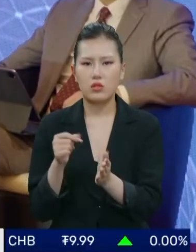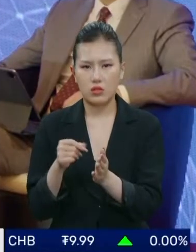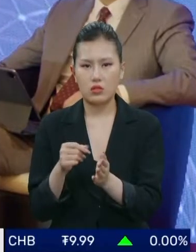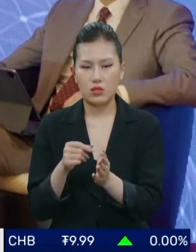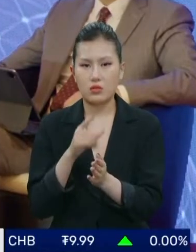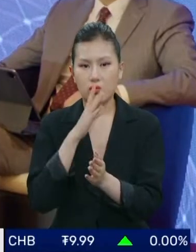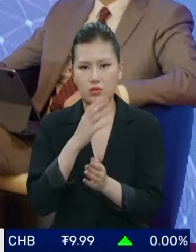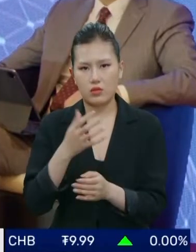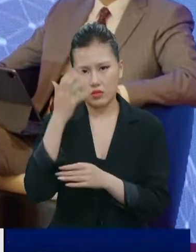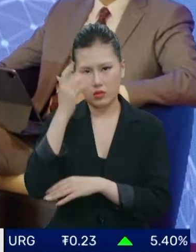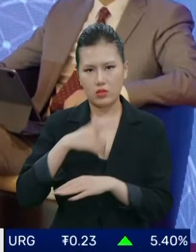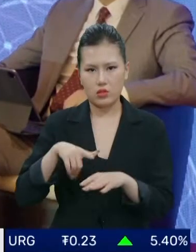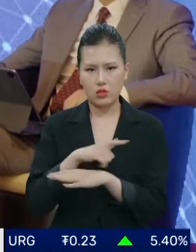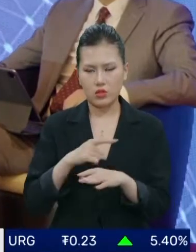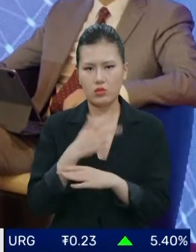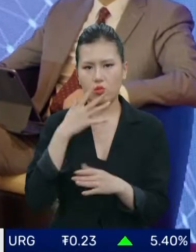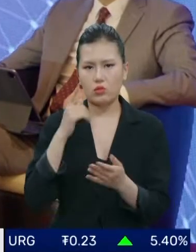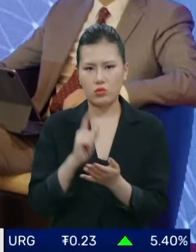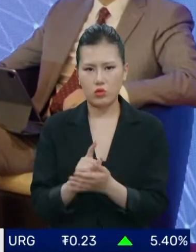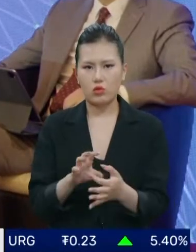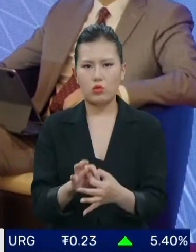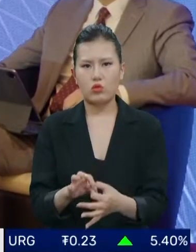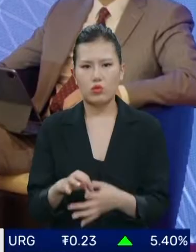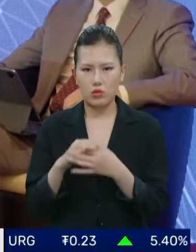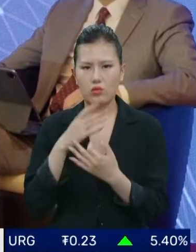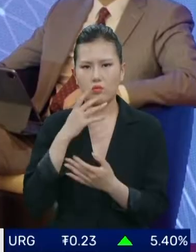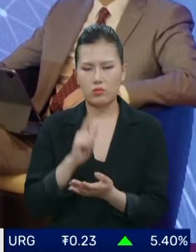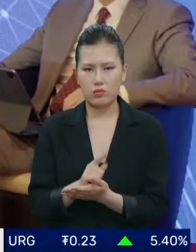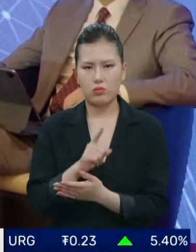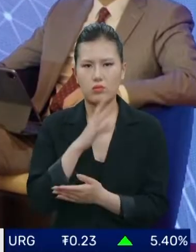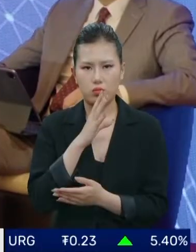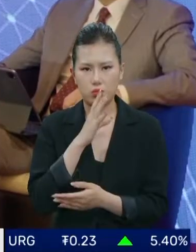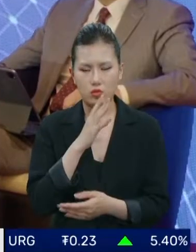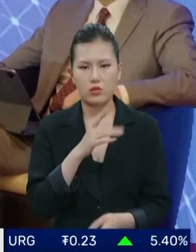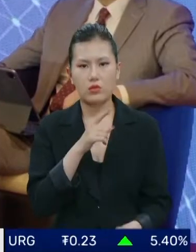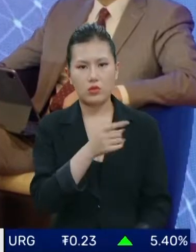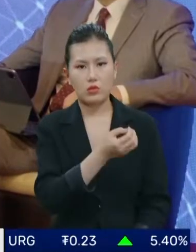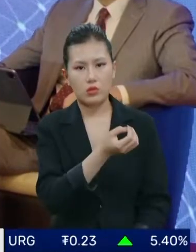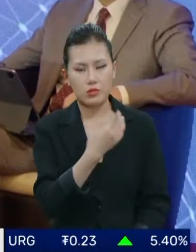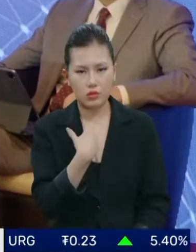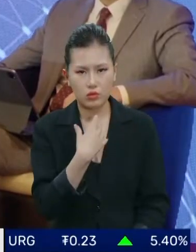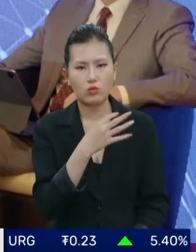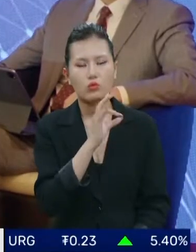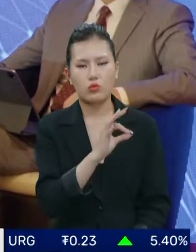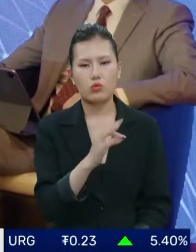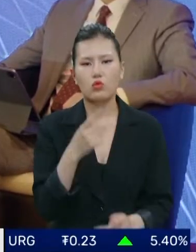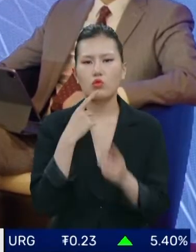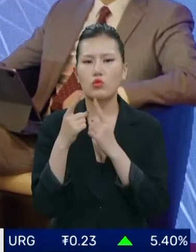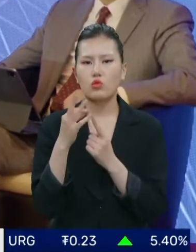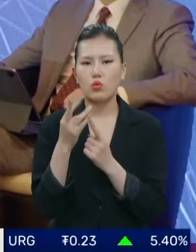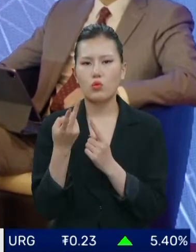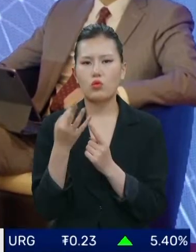хэлбэрээр шууд засгийн газарт оруулах хэрэгцээ гэдэг юм байна. Энэ хэлсэн бол яг тусдаа зөвлөл байгаад зөвлөлийн шийдвэр гаргахаар